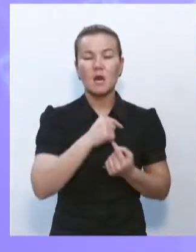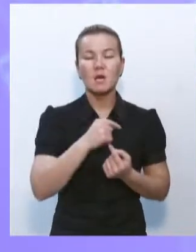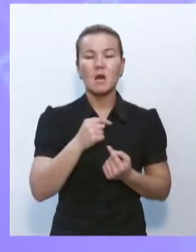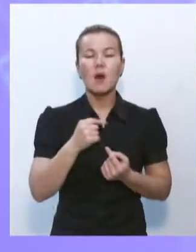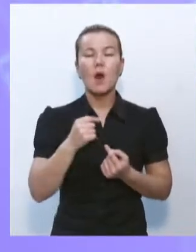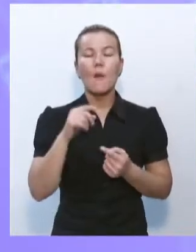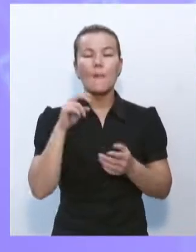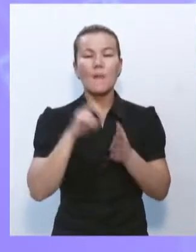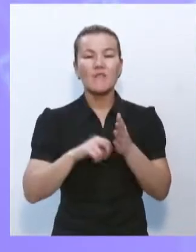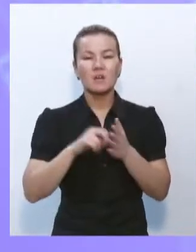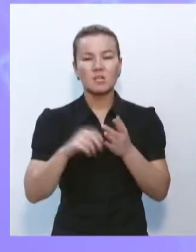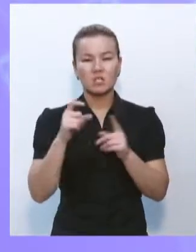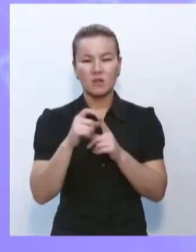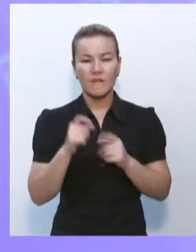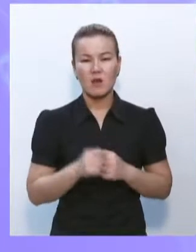проверочные слова.